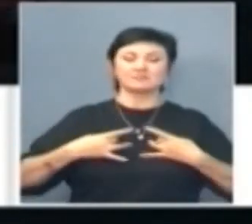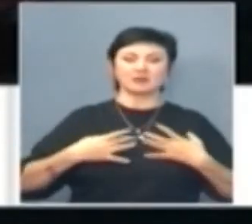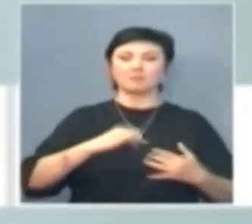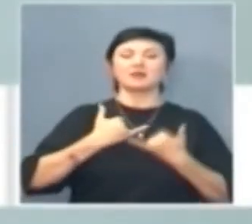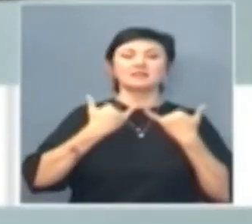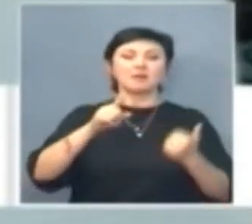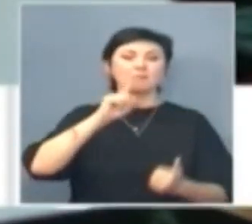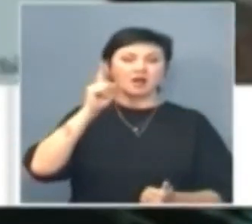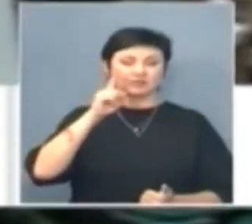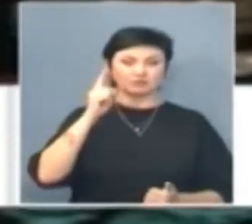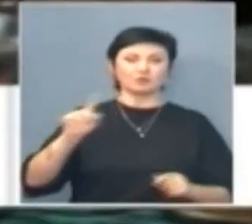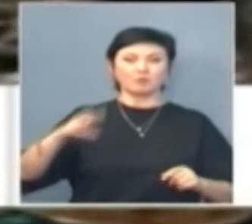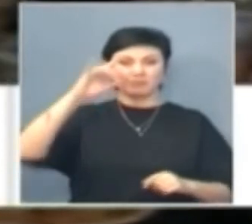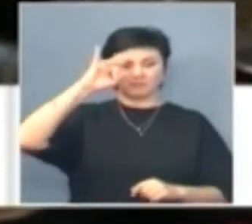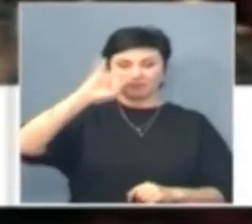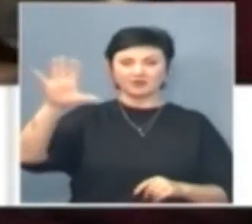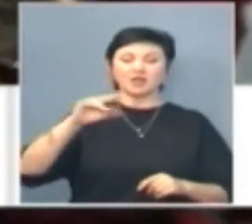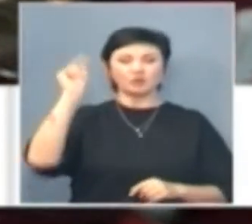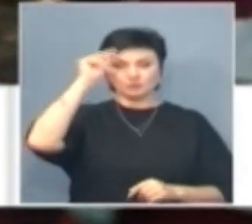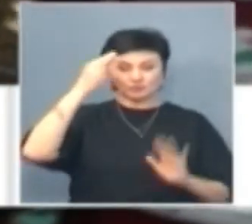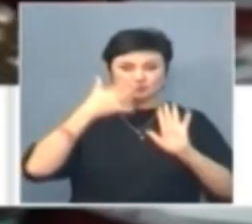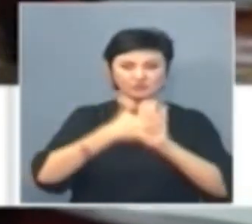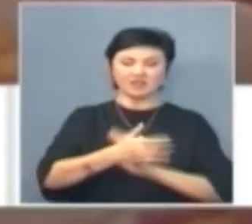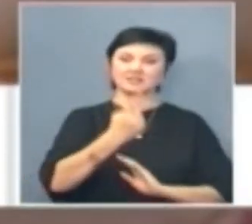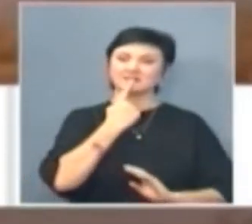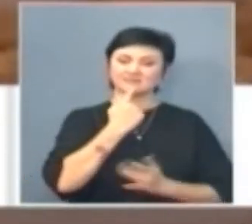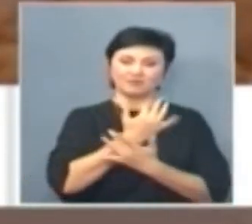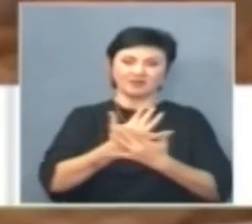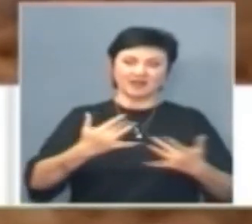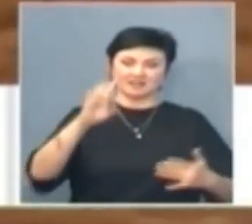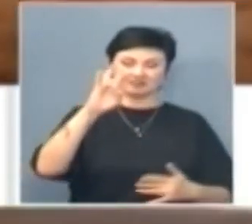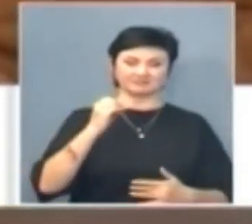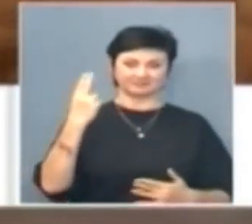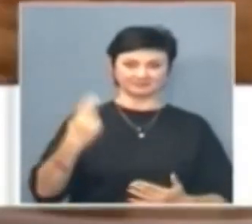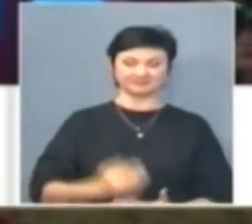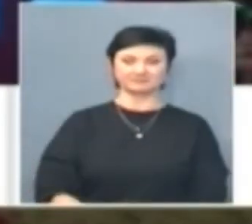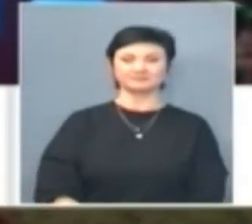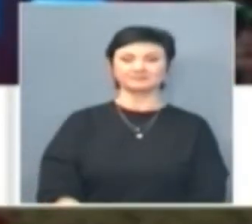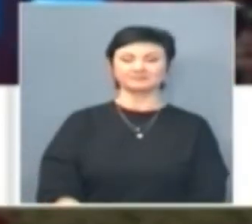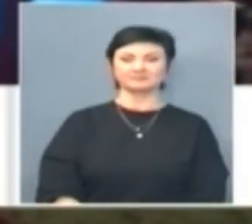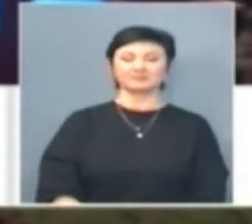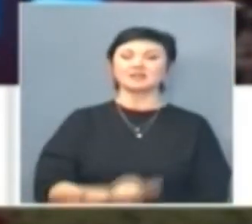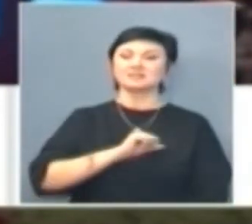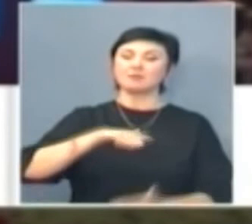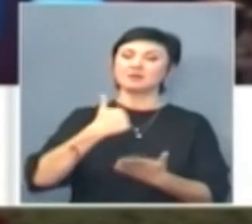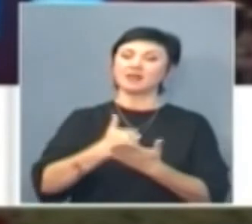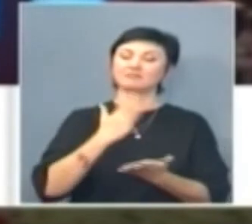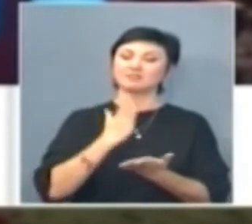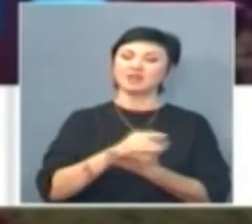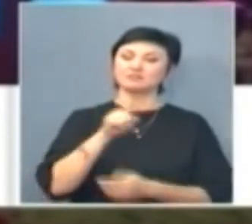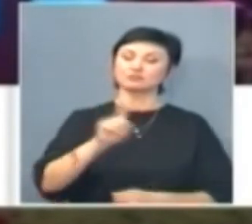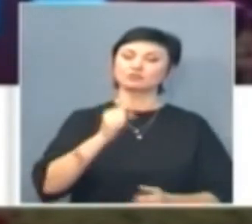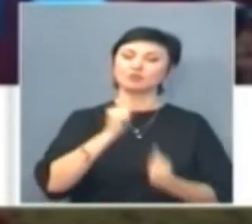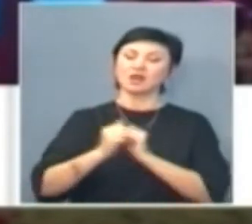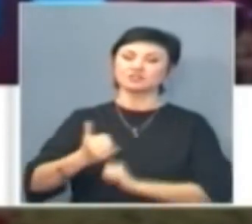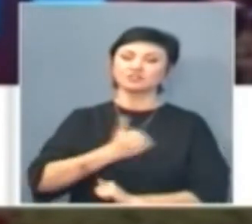молодежи по популяризации изучения языков. Этноквизы, блиц-опросы, викторины, круглые столы. Но самым важным является то, что каждый